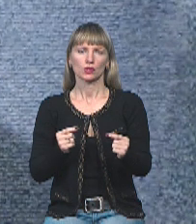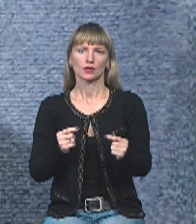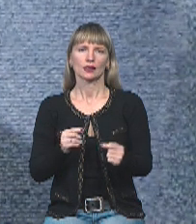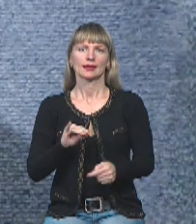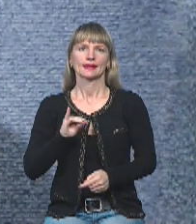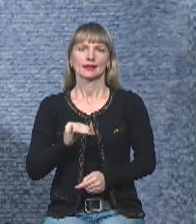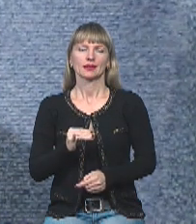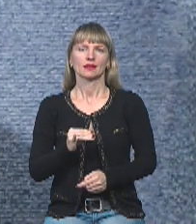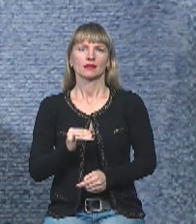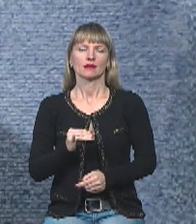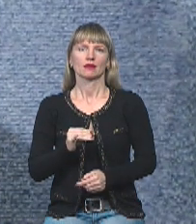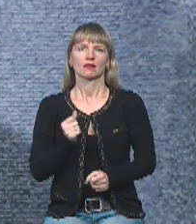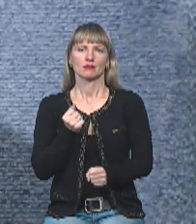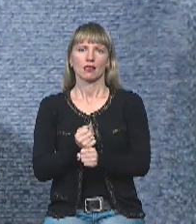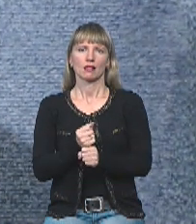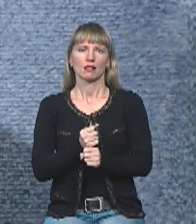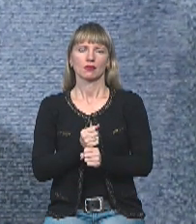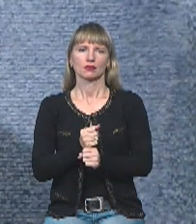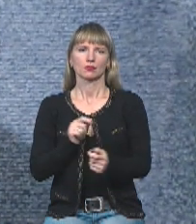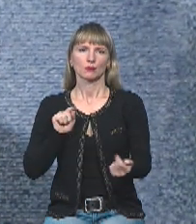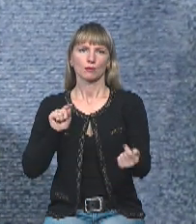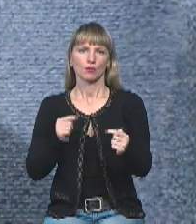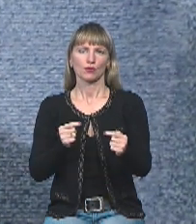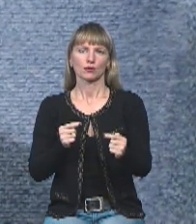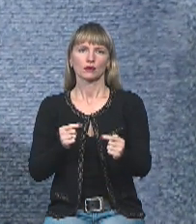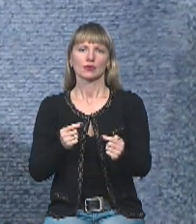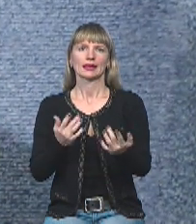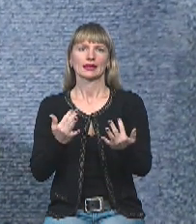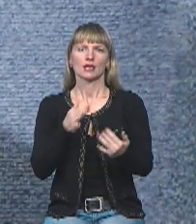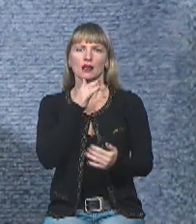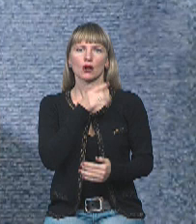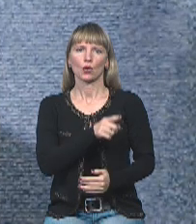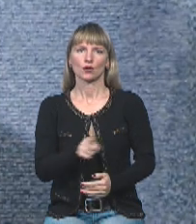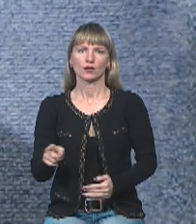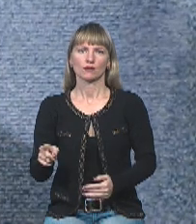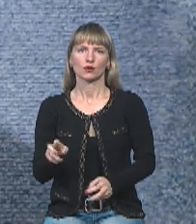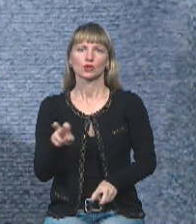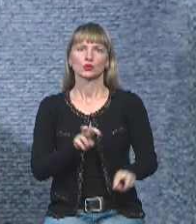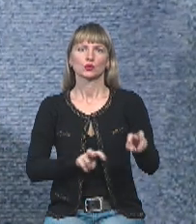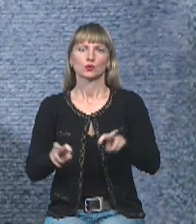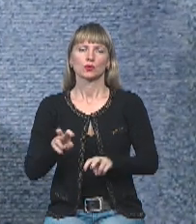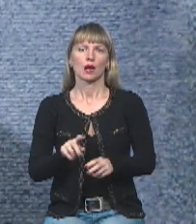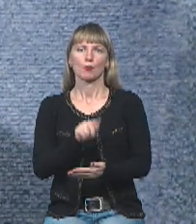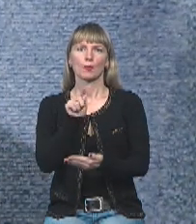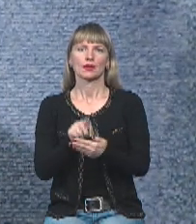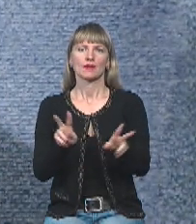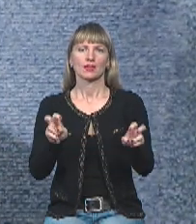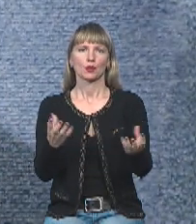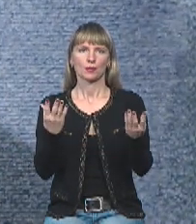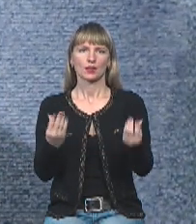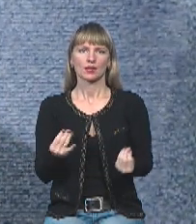і вперто чинить опір вже кілька років? Шукаємо питання в темі дня